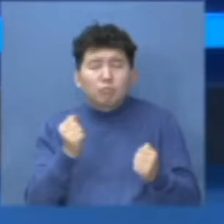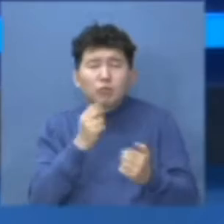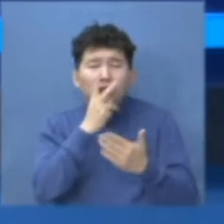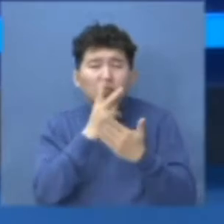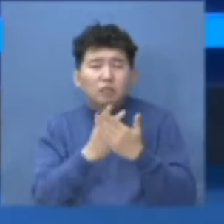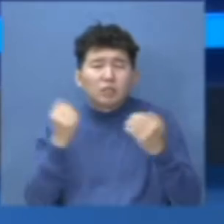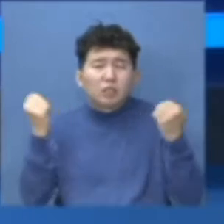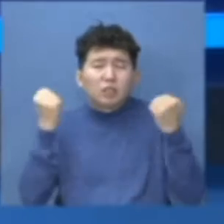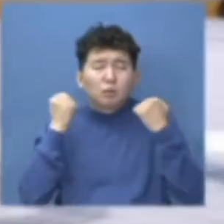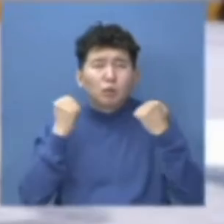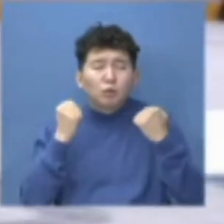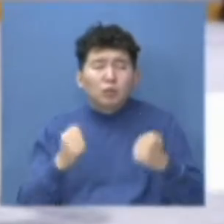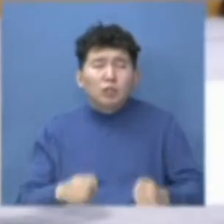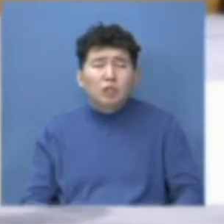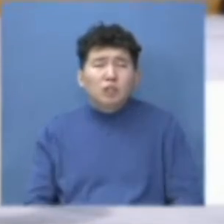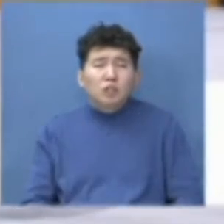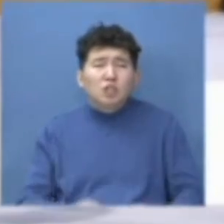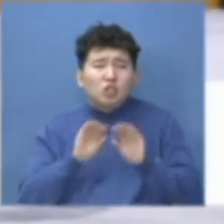шайбой.